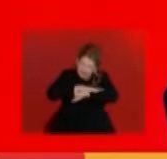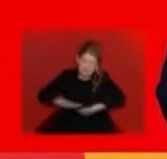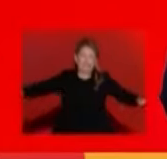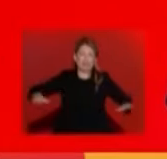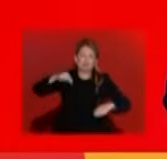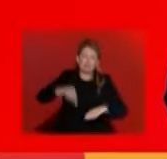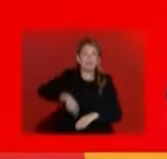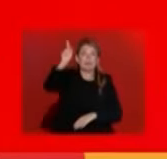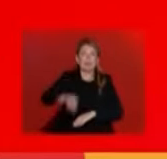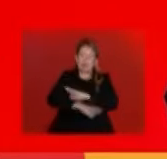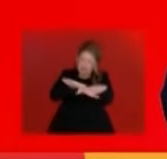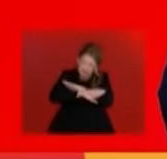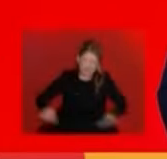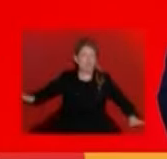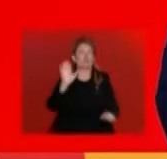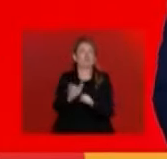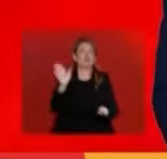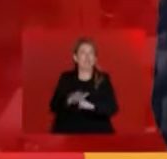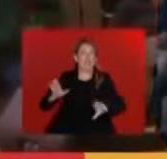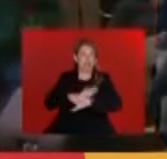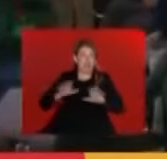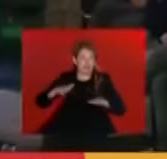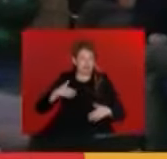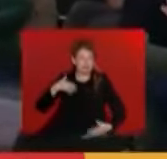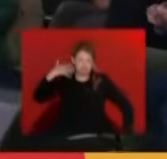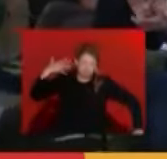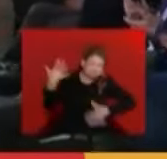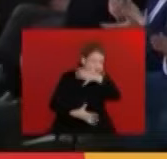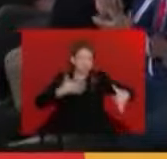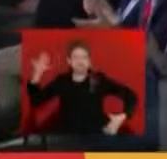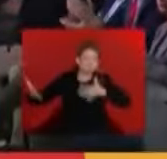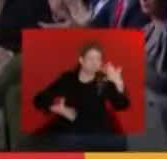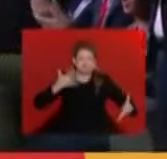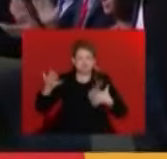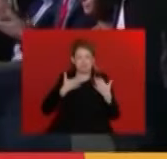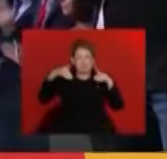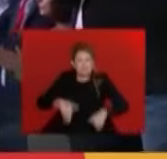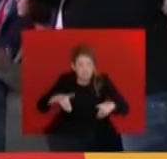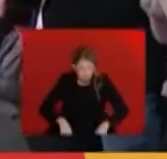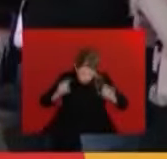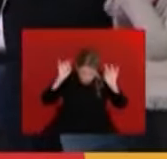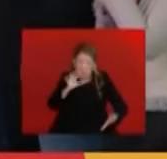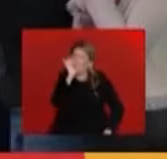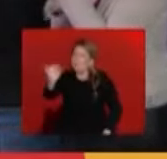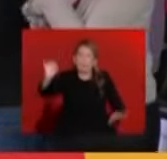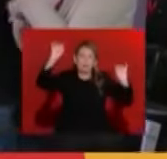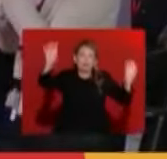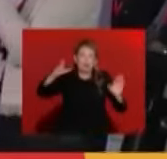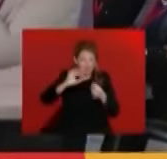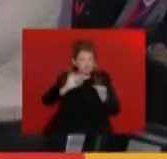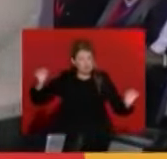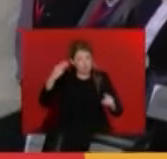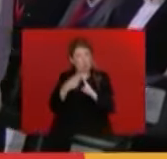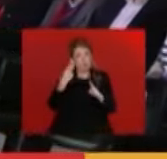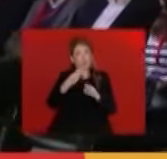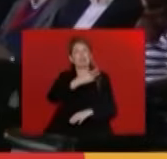λίγος. Σύμφωνο. Είναι πολλής ο κόσμος ο οποίος παρακολουθεί αυτά τα γεγονότα και έχει διάφορα συναισθήματα και πιθανότατα θα